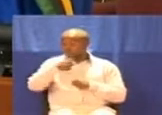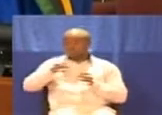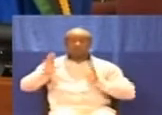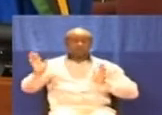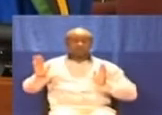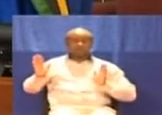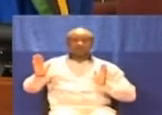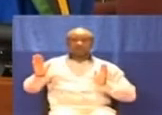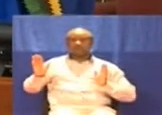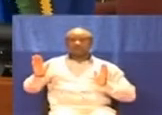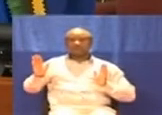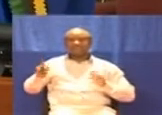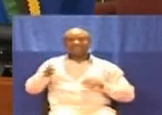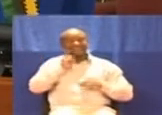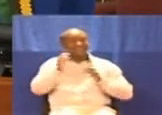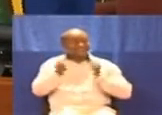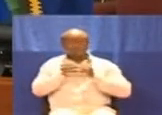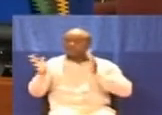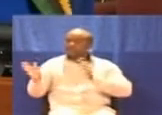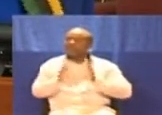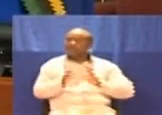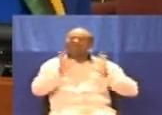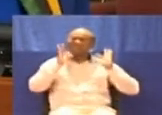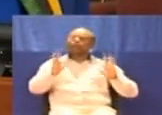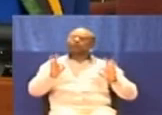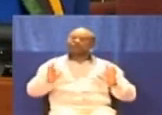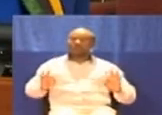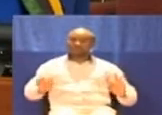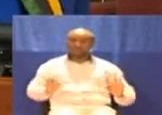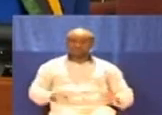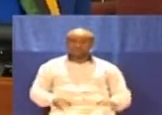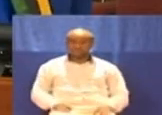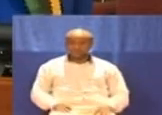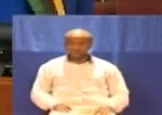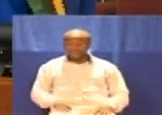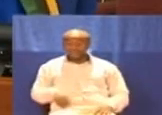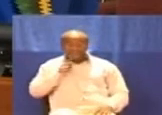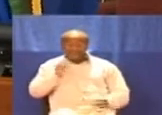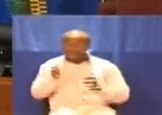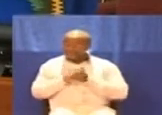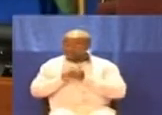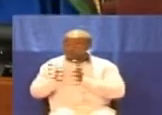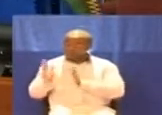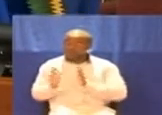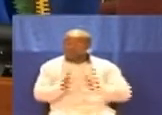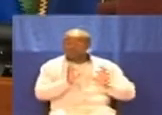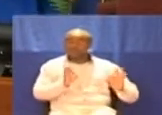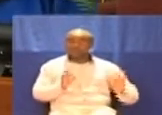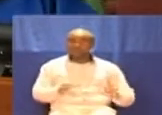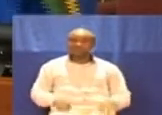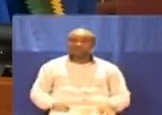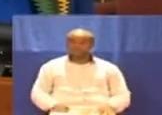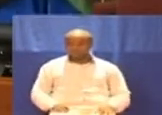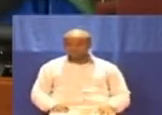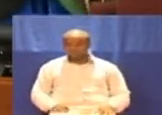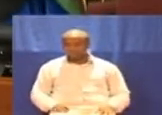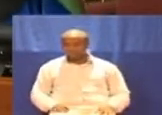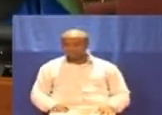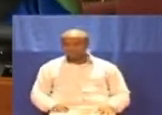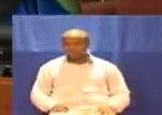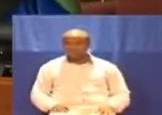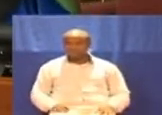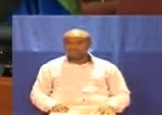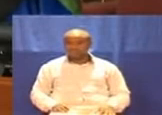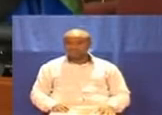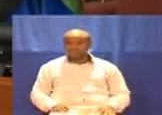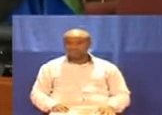hiyo kila kitu kimepangwa vizuri. Kila kitu kiko sawa sawa, kiko vizuri.